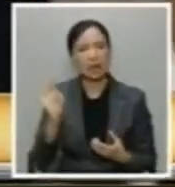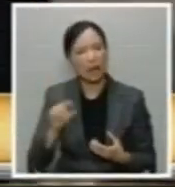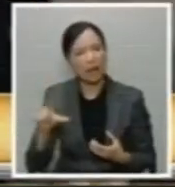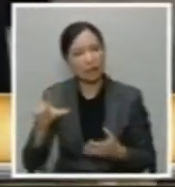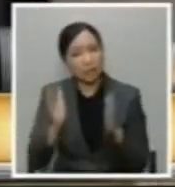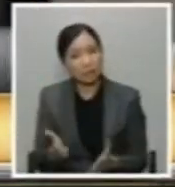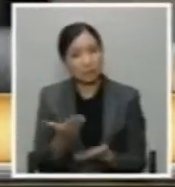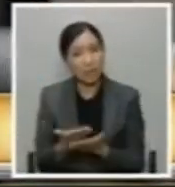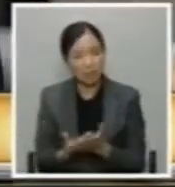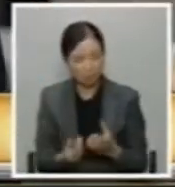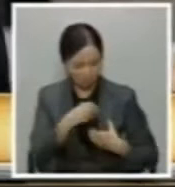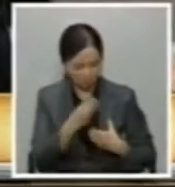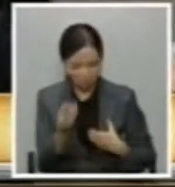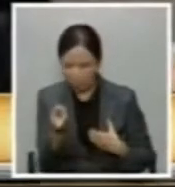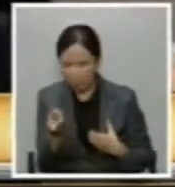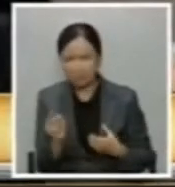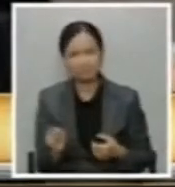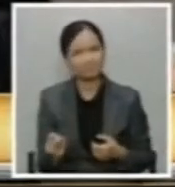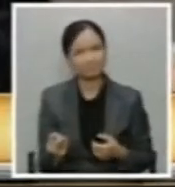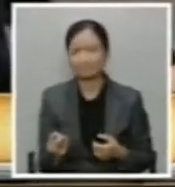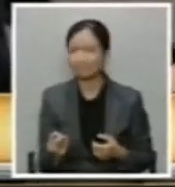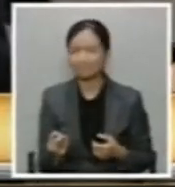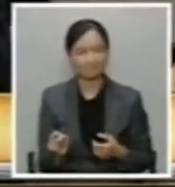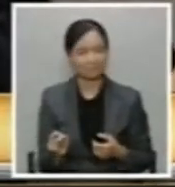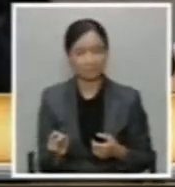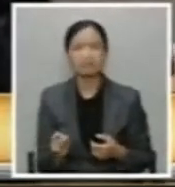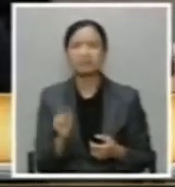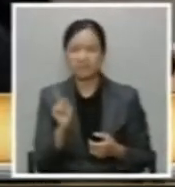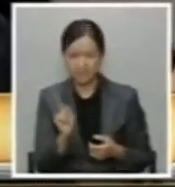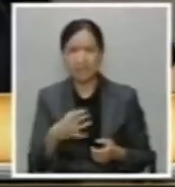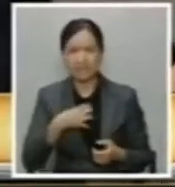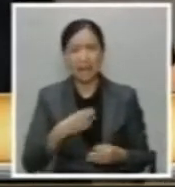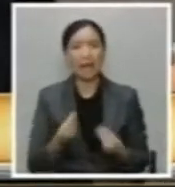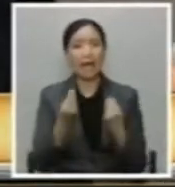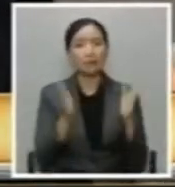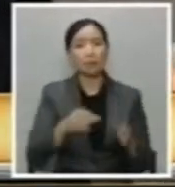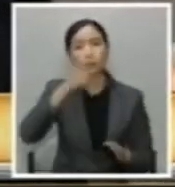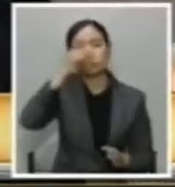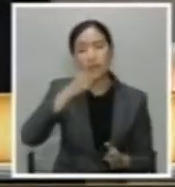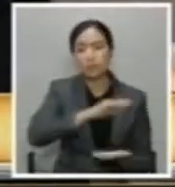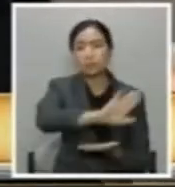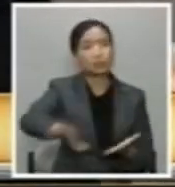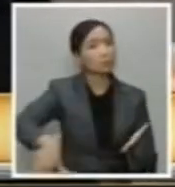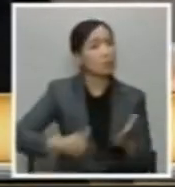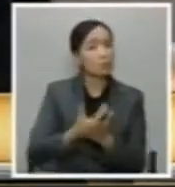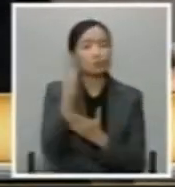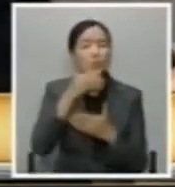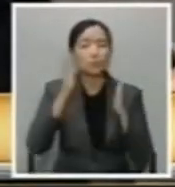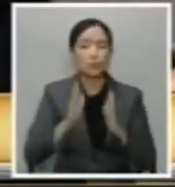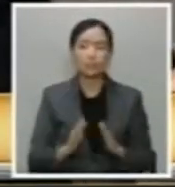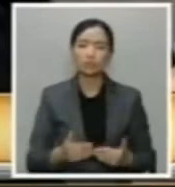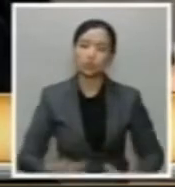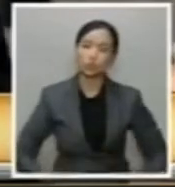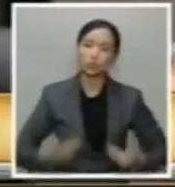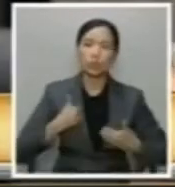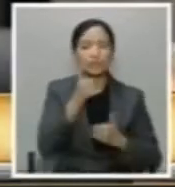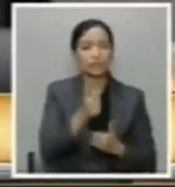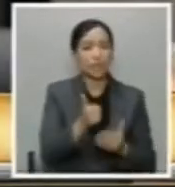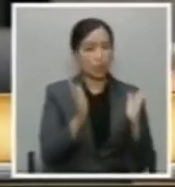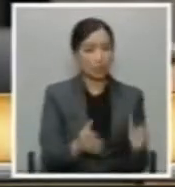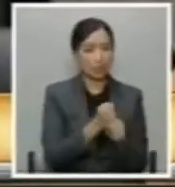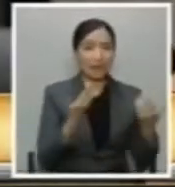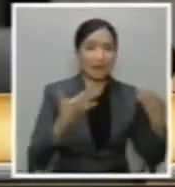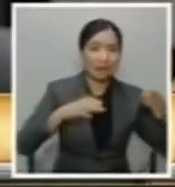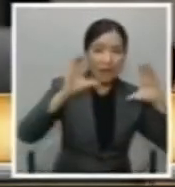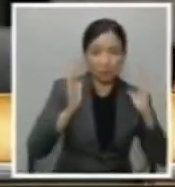ายได้น้อยเพียงแค่นี้และถ้าเป็นไปได้เราก็อยากให้คนไทยทุกคนเนี่ยมีความเป็นอยู่ที่ดีเทียบเท่ากันไม่ว่าจะเป็นข้าราชการหรือไม่เป็นข้าราชการ